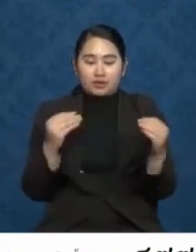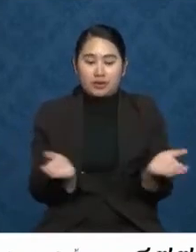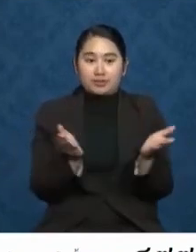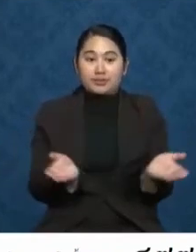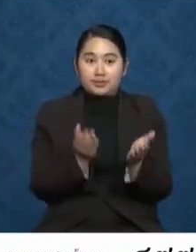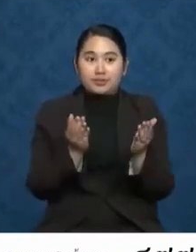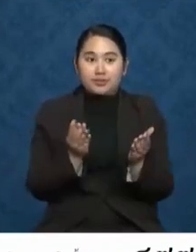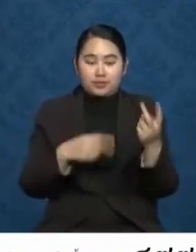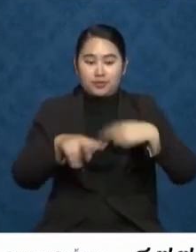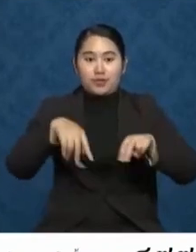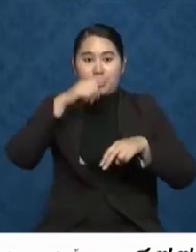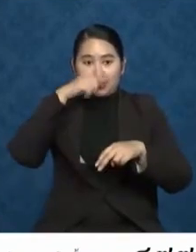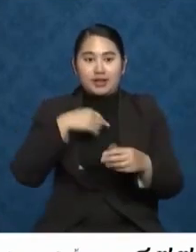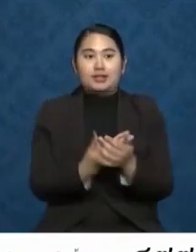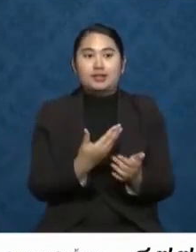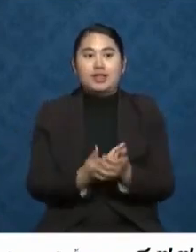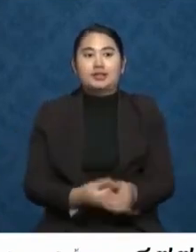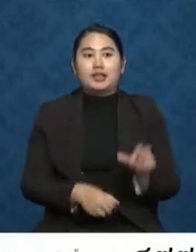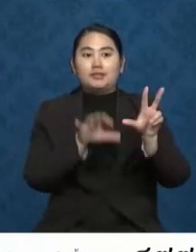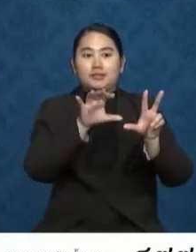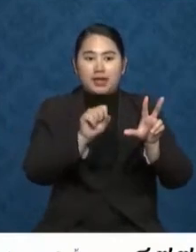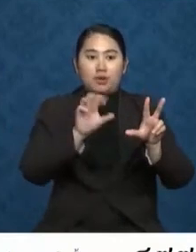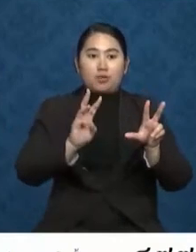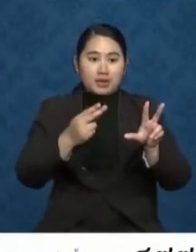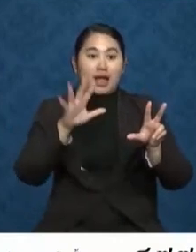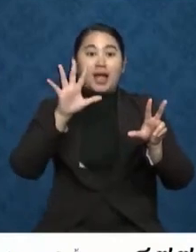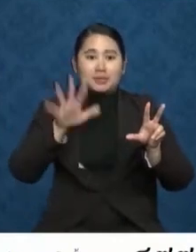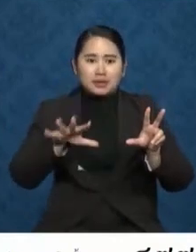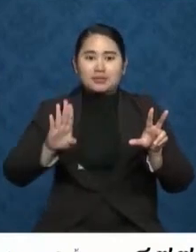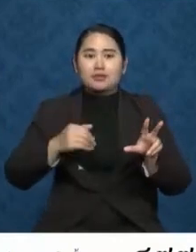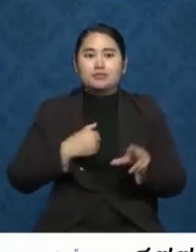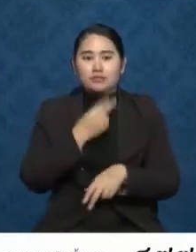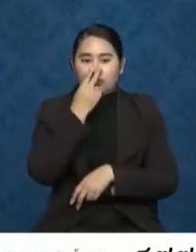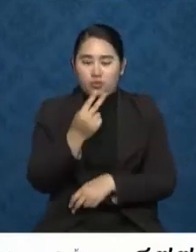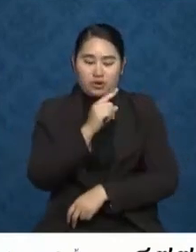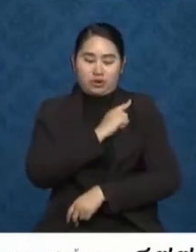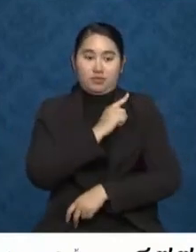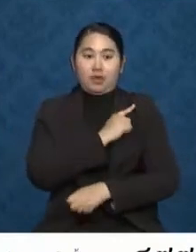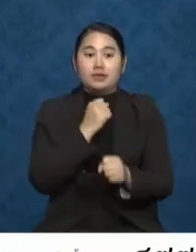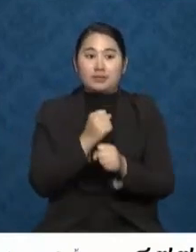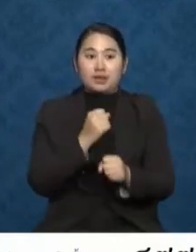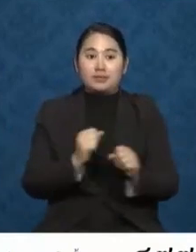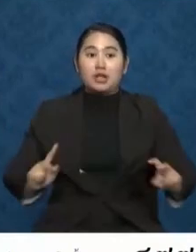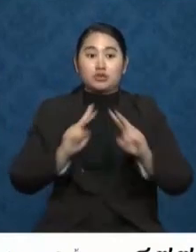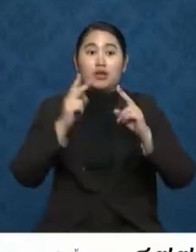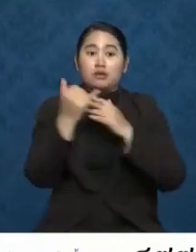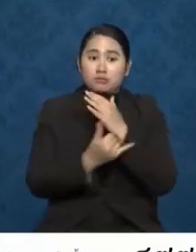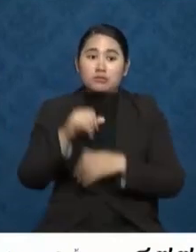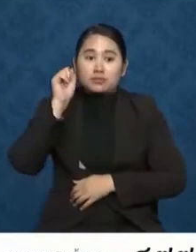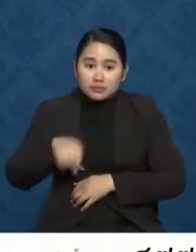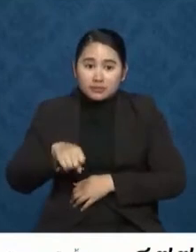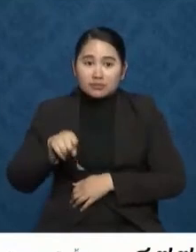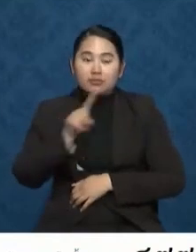นระหว่างประเทศของไทย 365,000 บาทสิ่งเหล่านี้ครับเป็นหน้าที่ภารกิจหลักของกตกระทรวงการต่างประเทศหรือไม่อย่าง